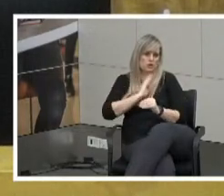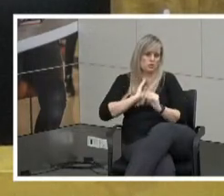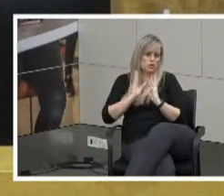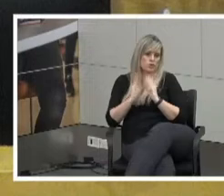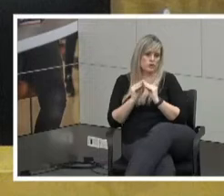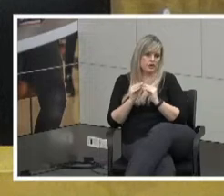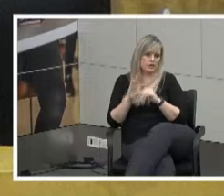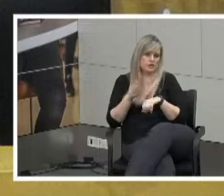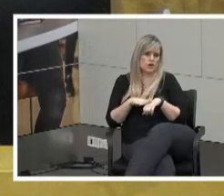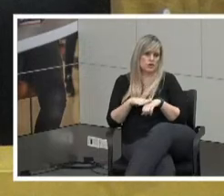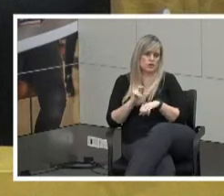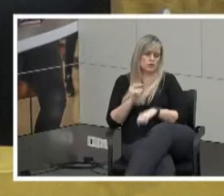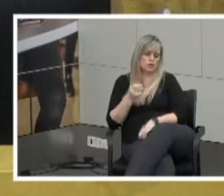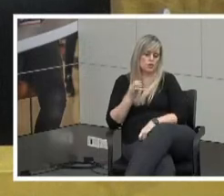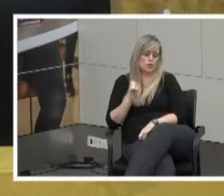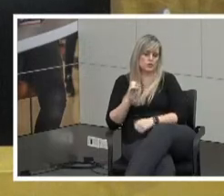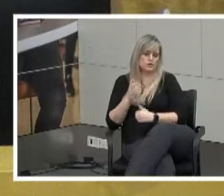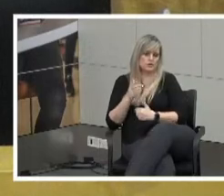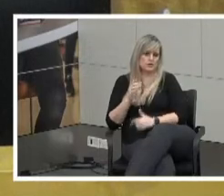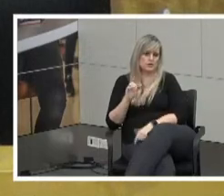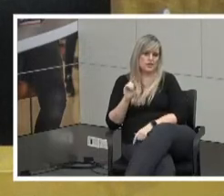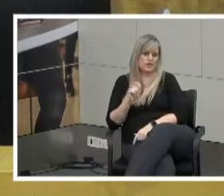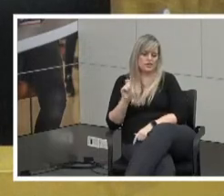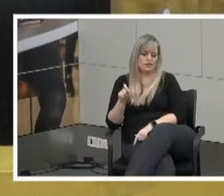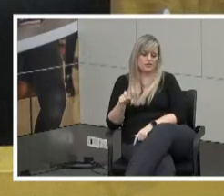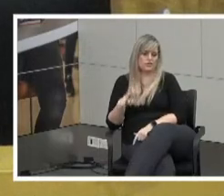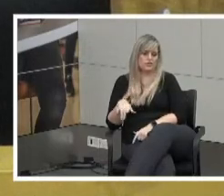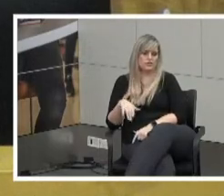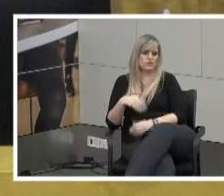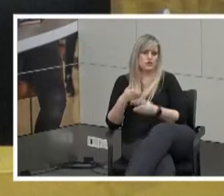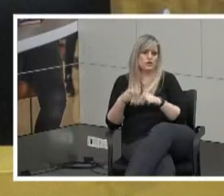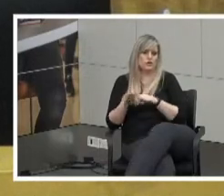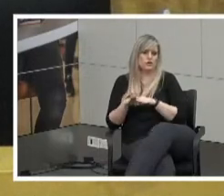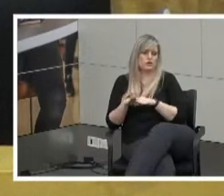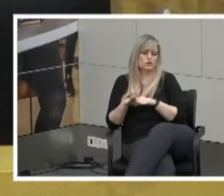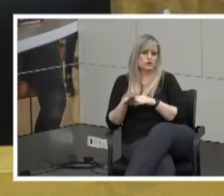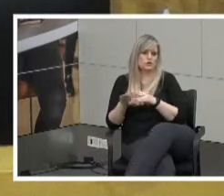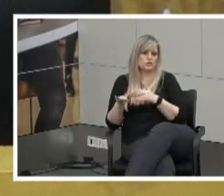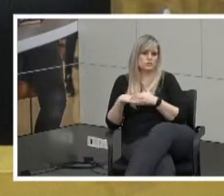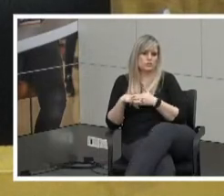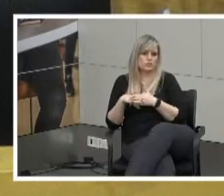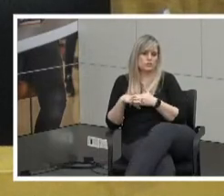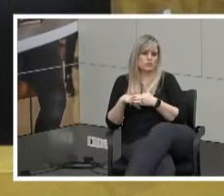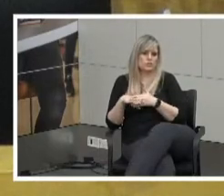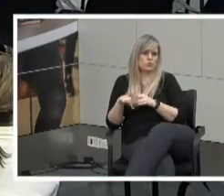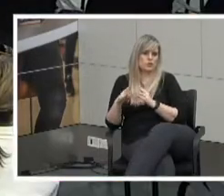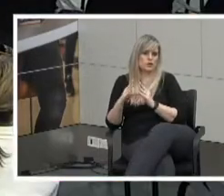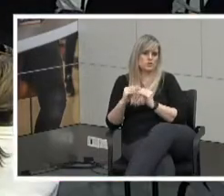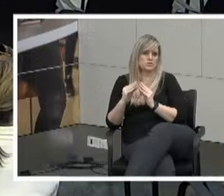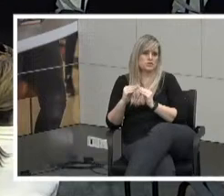notice thereof the board has recessed to close session at 7:22 p.m. on April 11th